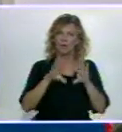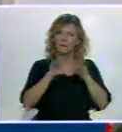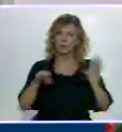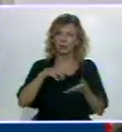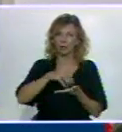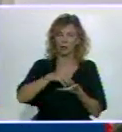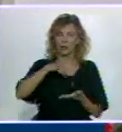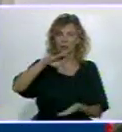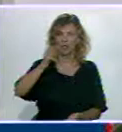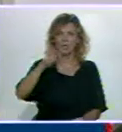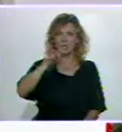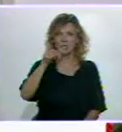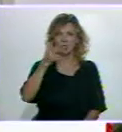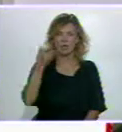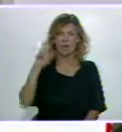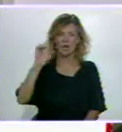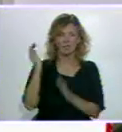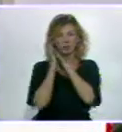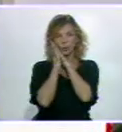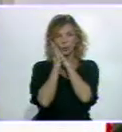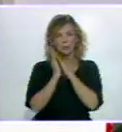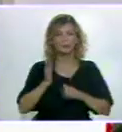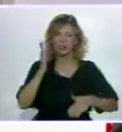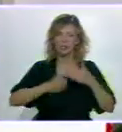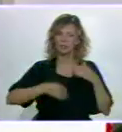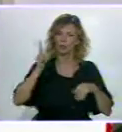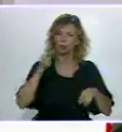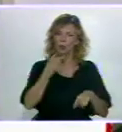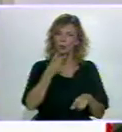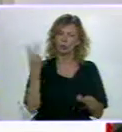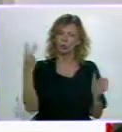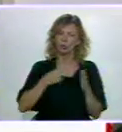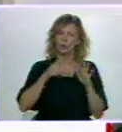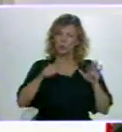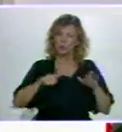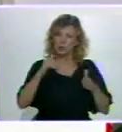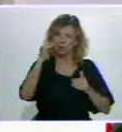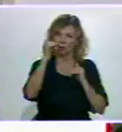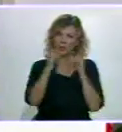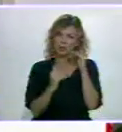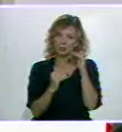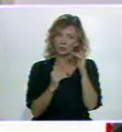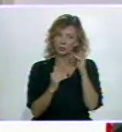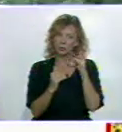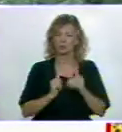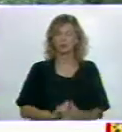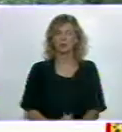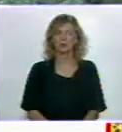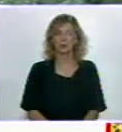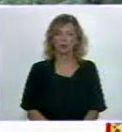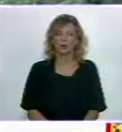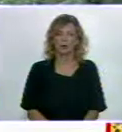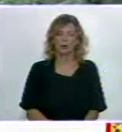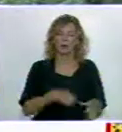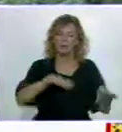moteluri, hoteluri și așa mai departe, cum am explicat, iar la sfârșitul 2016 aveam 231, deci cu minus 21 mai puține.